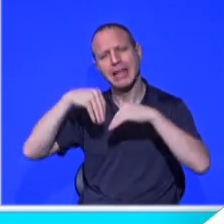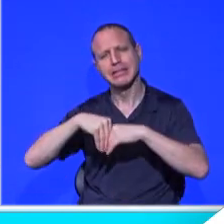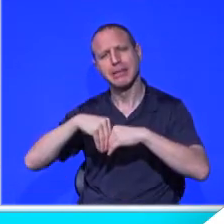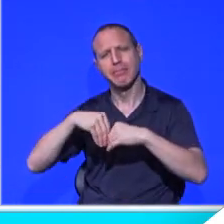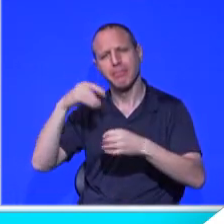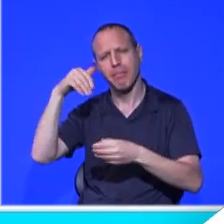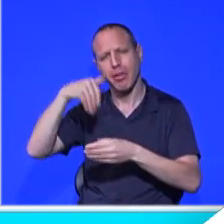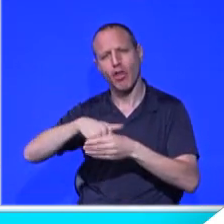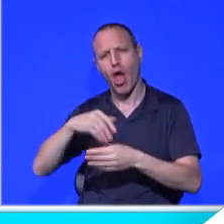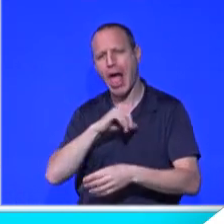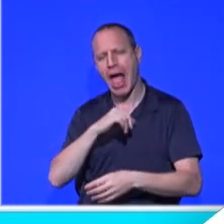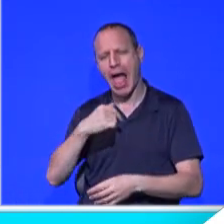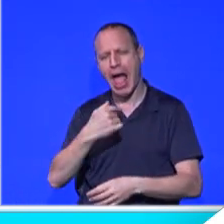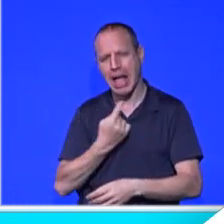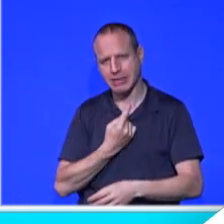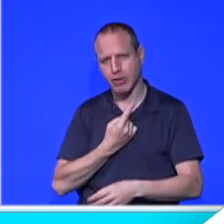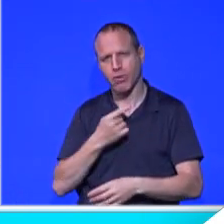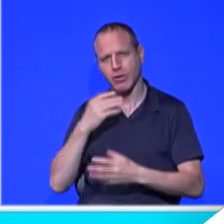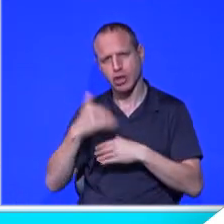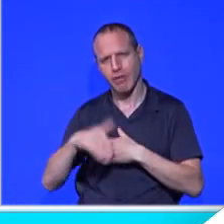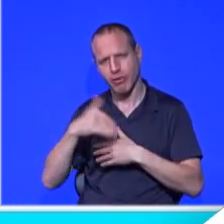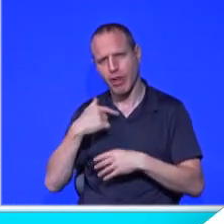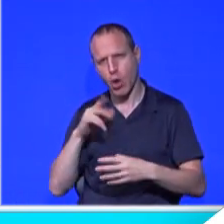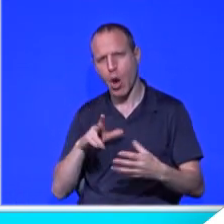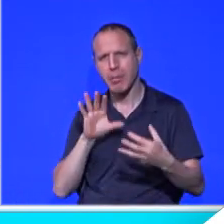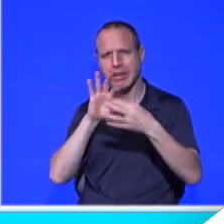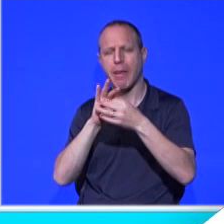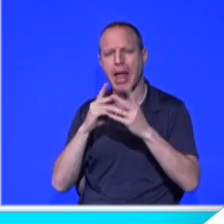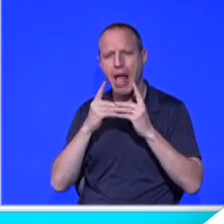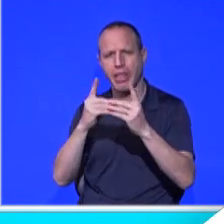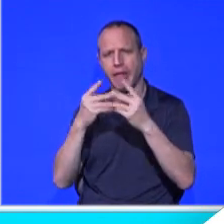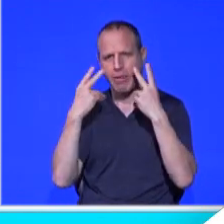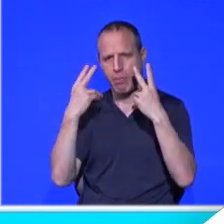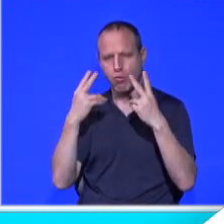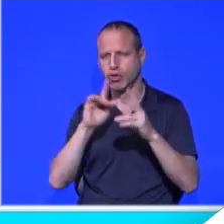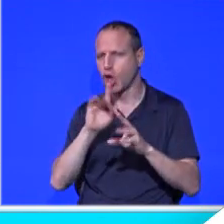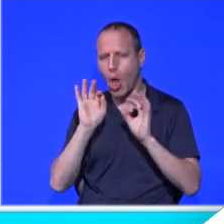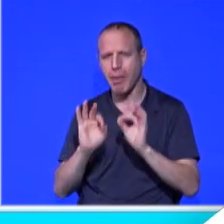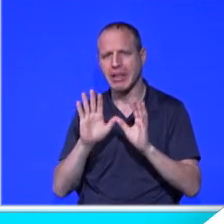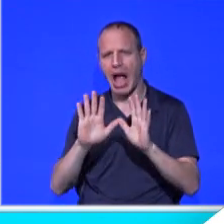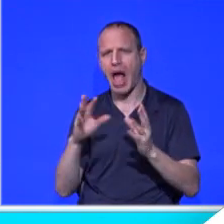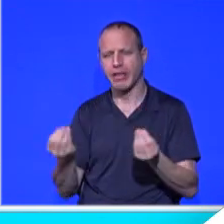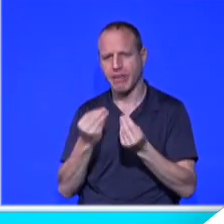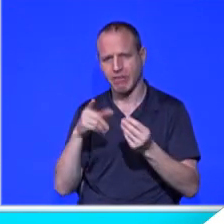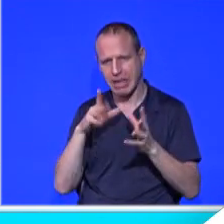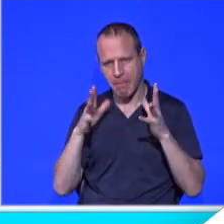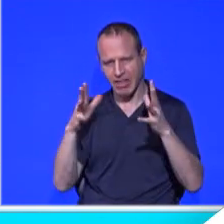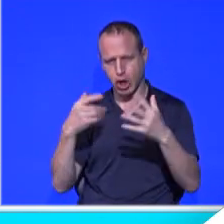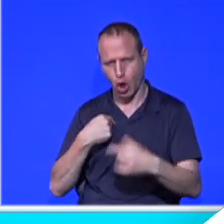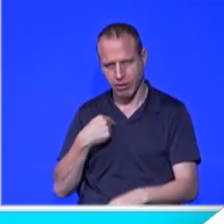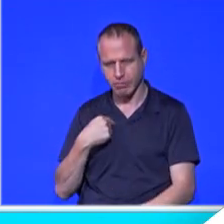עצמנו, וסוף סוף אנחנו יכולים להתחבר לדרך ולמהות, כשלא באמת כך הדבר. וזה מפחיד